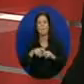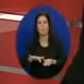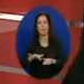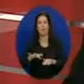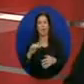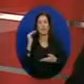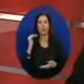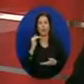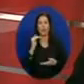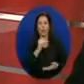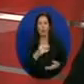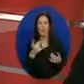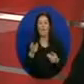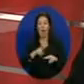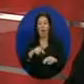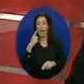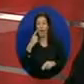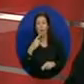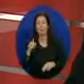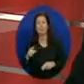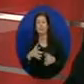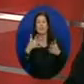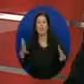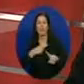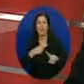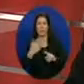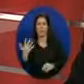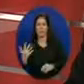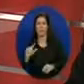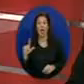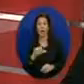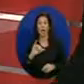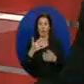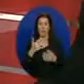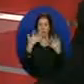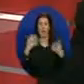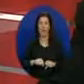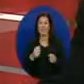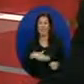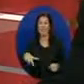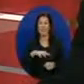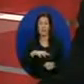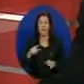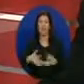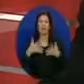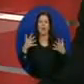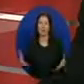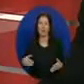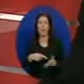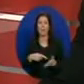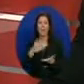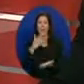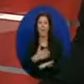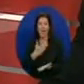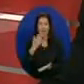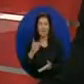נמסר שהכמות גדולה פי חמישה. מה שברור שהנזק הסביבתי הוא עצום, כיוון שלפחות מחצית מהכמות נספגה בקרקע. מה